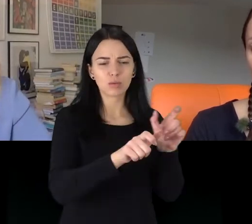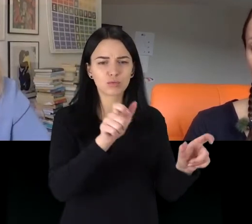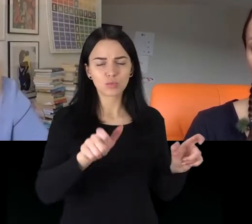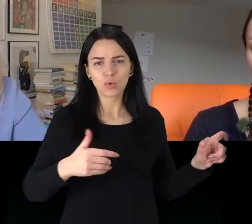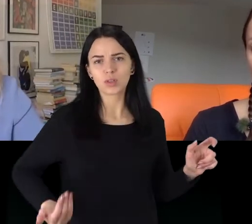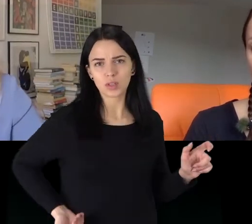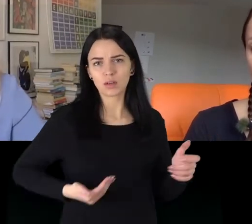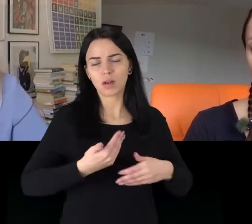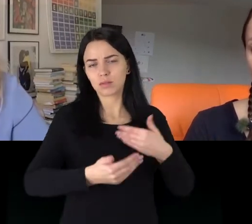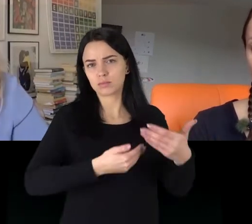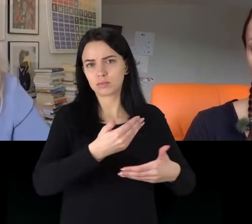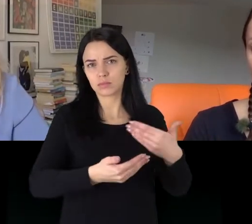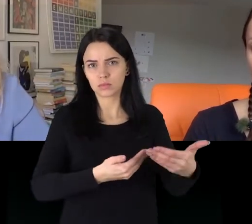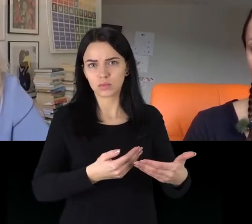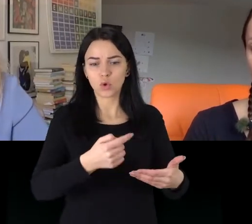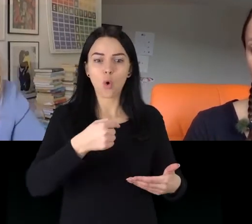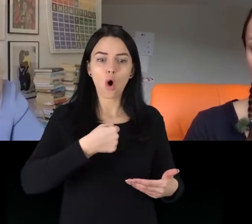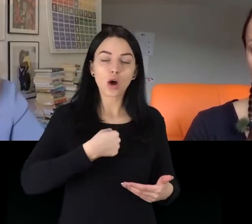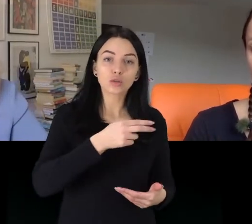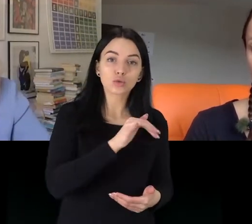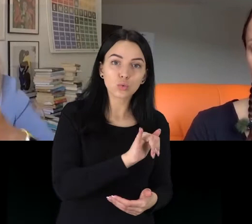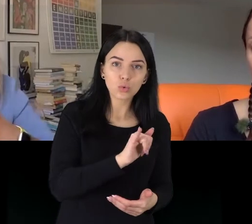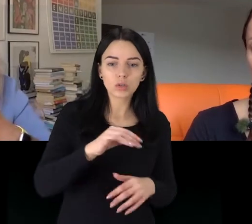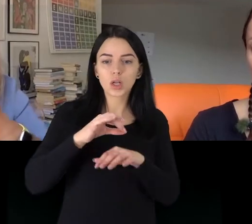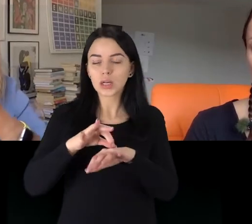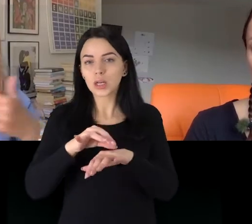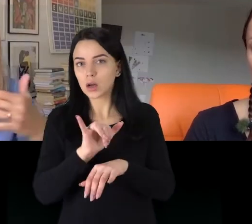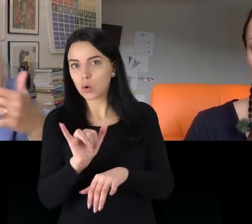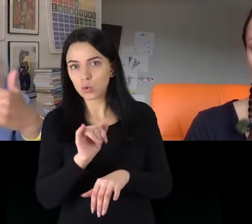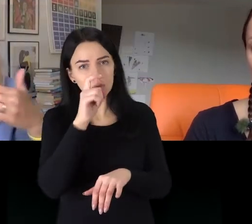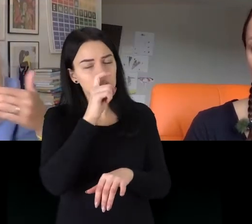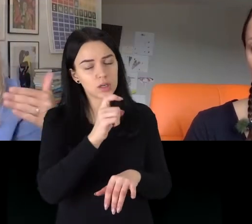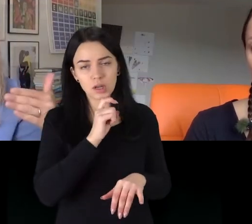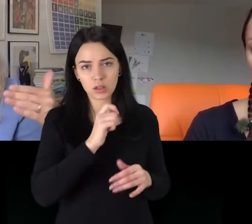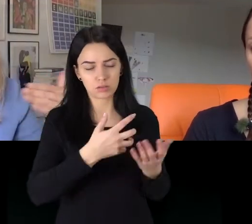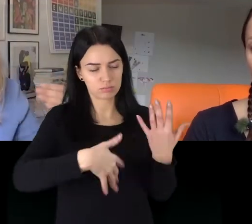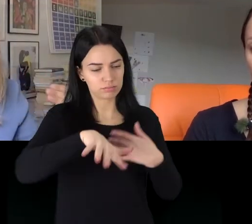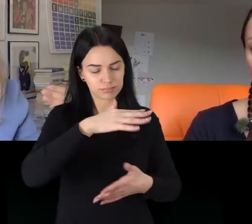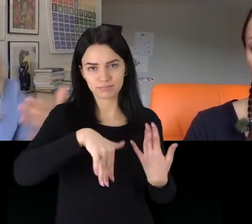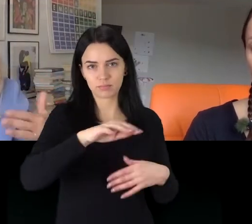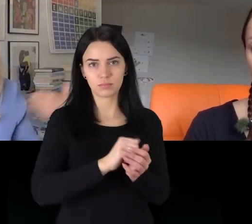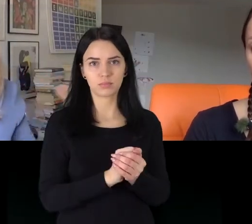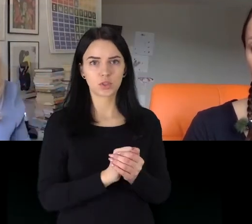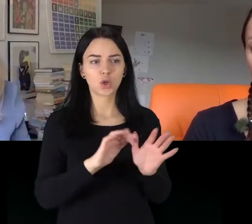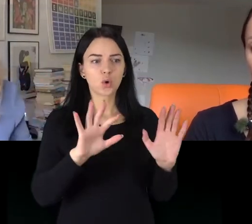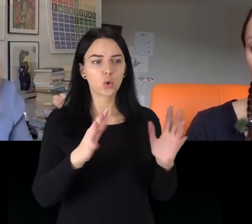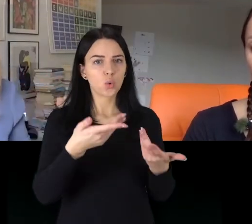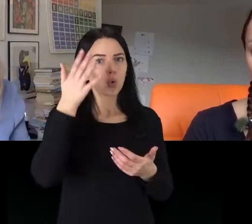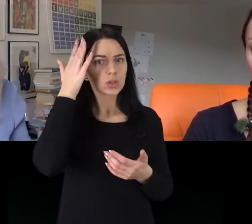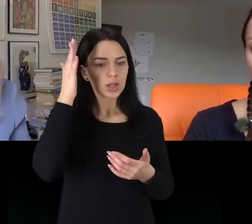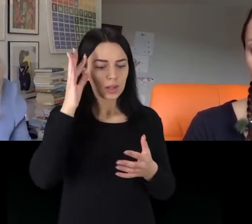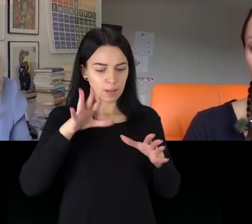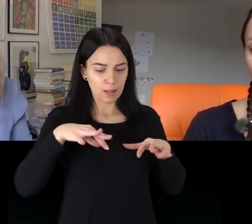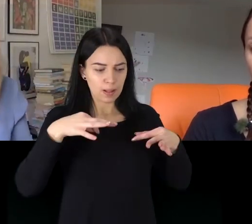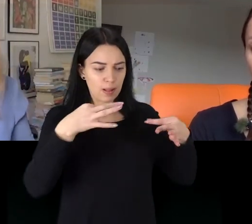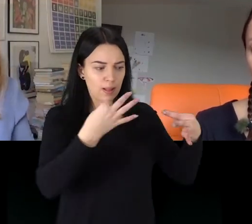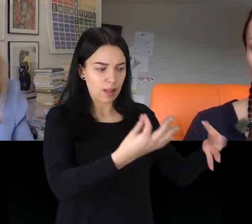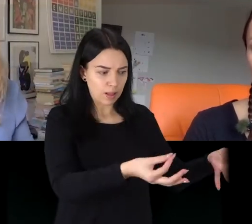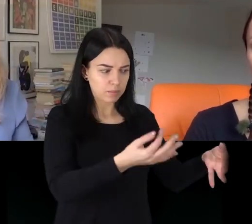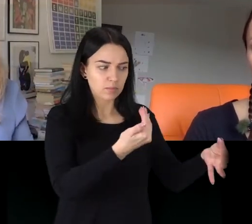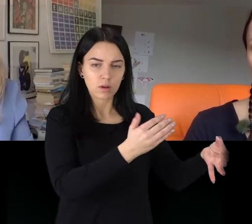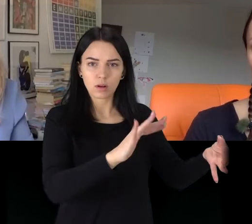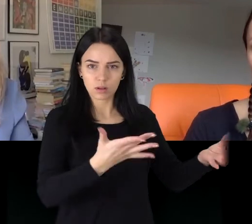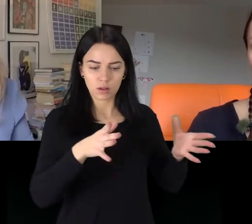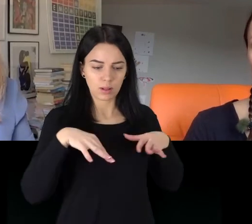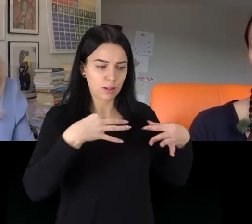gyvenimą, nesuvokdami, kur čia aš, kur liga ir panašiai. Jeigu aš pradedu va taip va sluoksnį po sluoksnio atskirinėti, tai man pasidaro